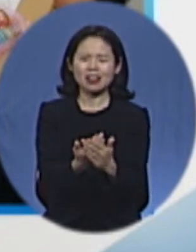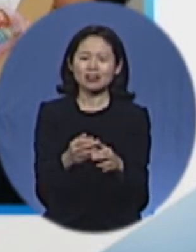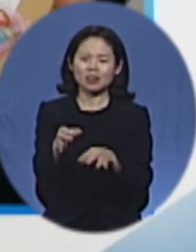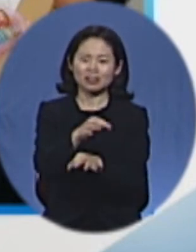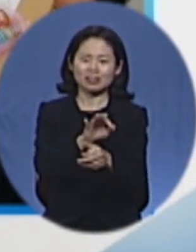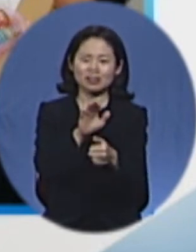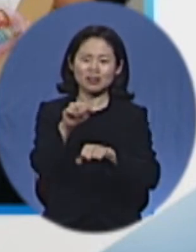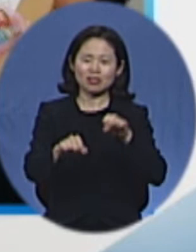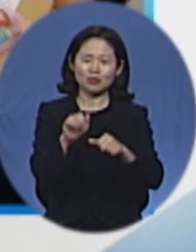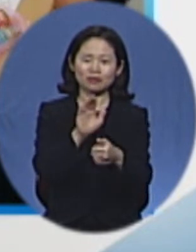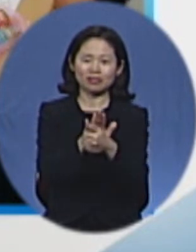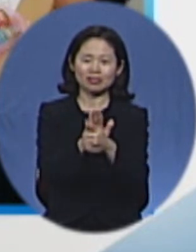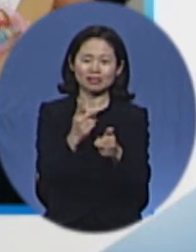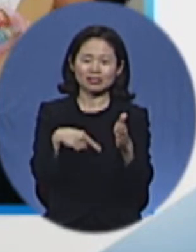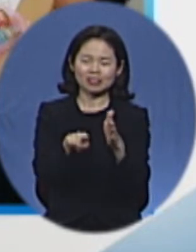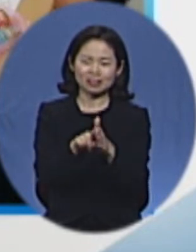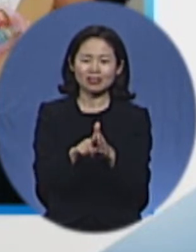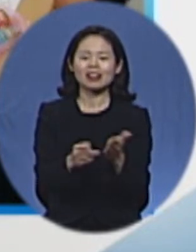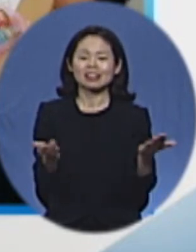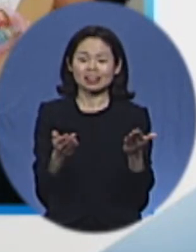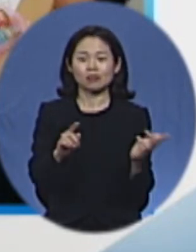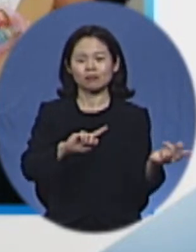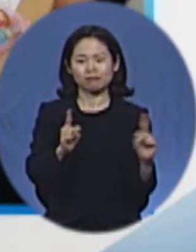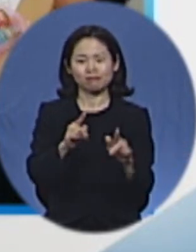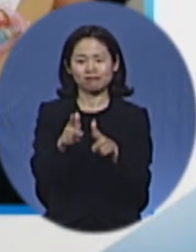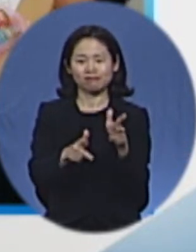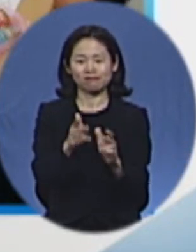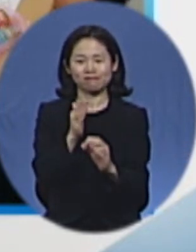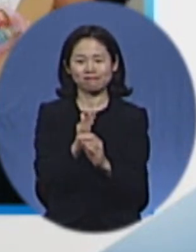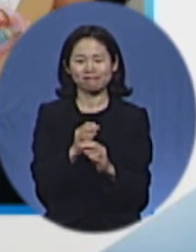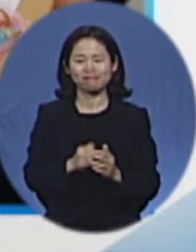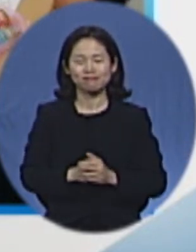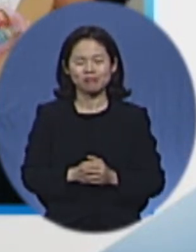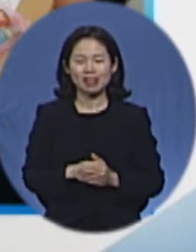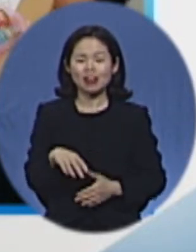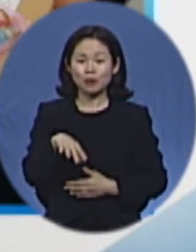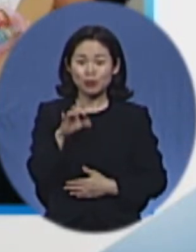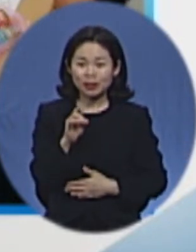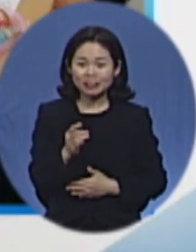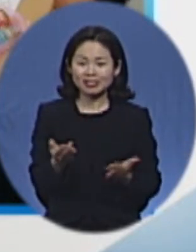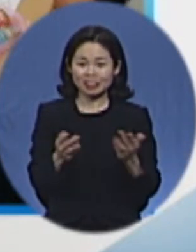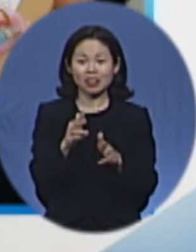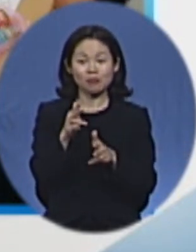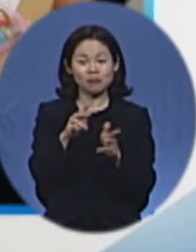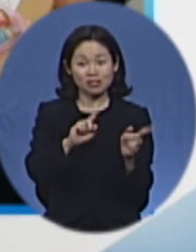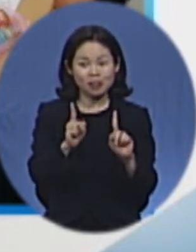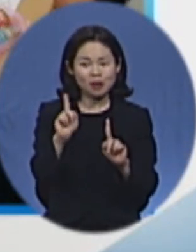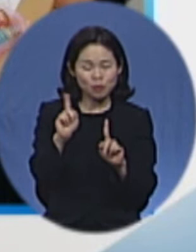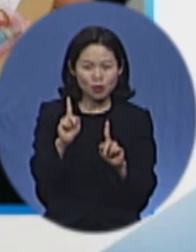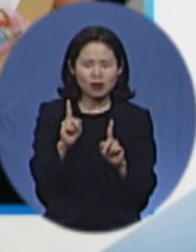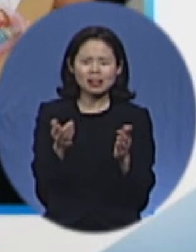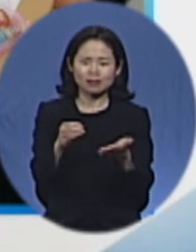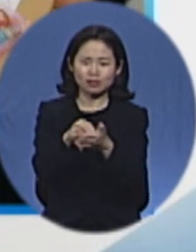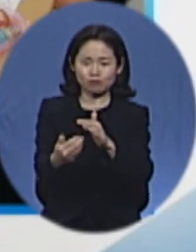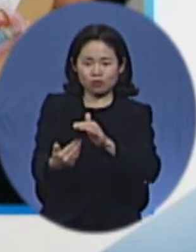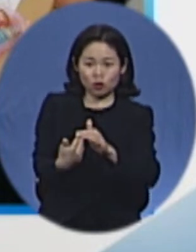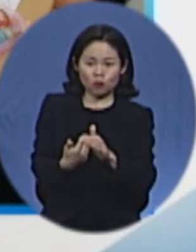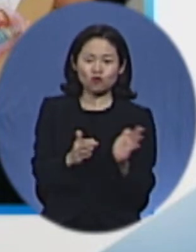지원하고자 직업재활사업을 진행하고 있습니다. 먼저 직업재활에서는 직업전 준비